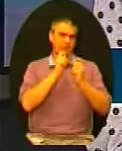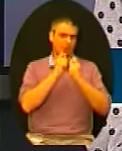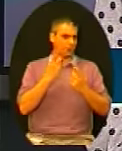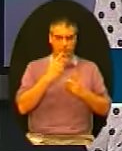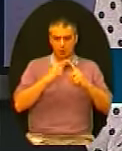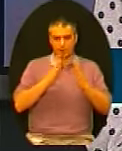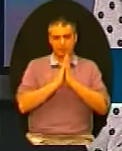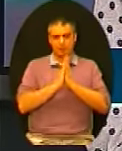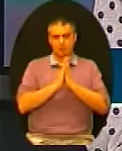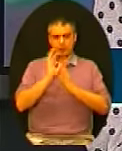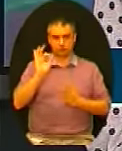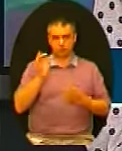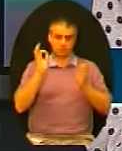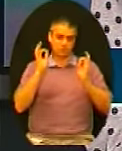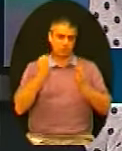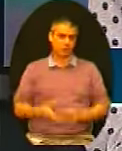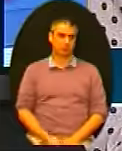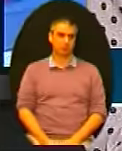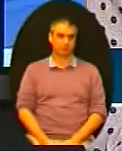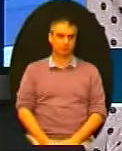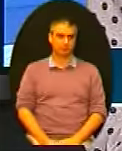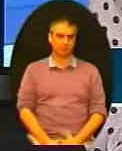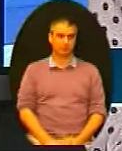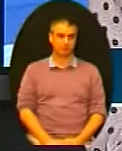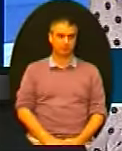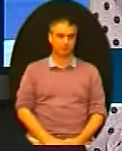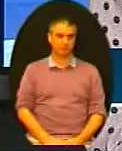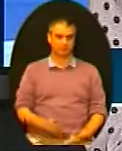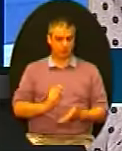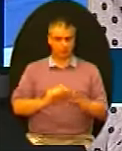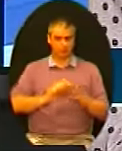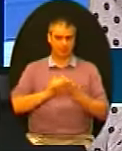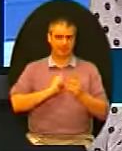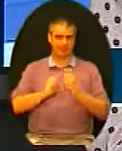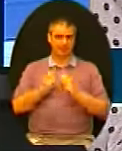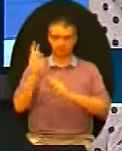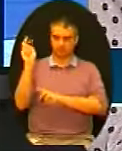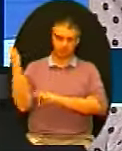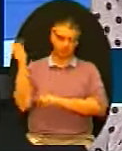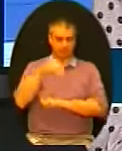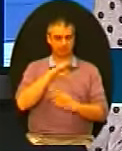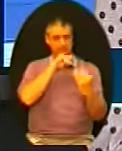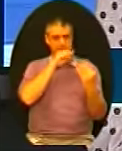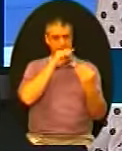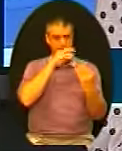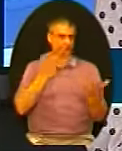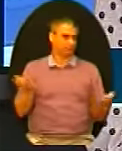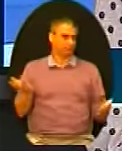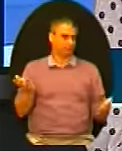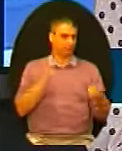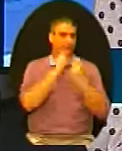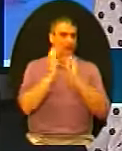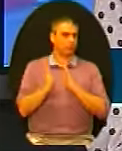על כל מיני בקשות מיוחדות, ואז את לא מתכתבת איתם בחזרה. מזמינים אותם